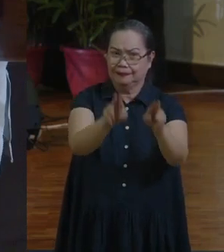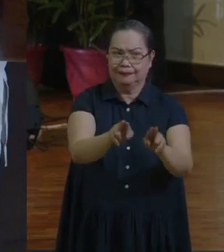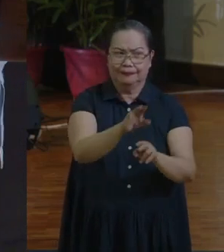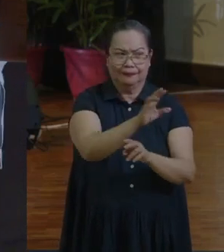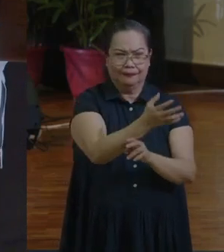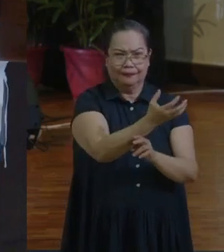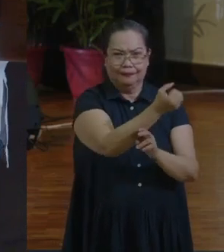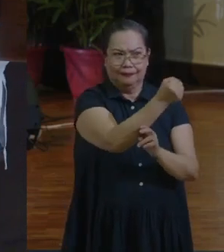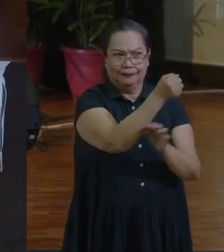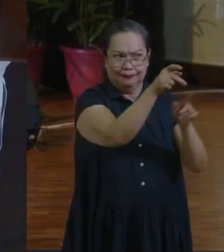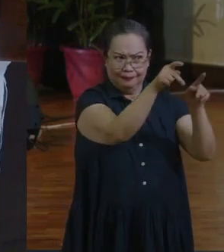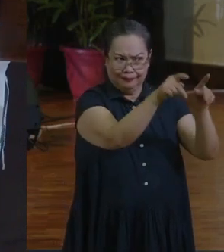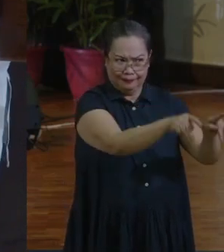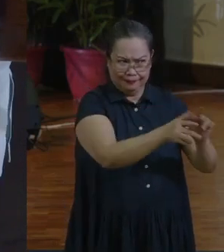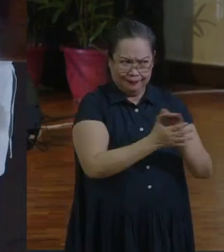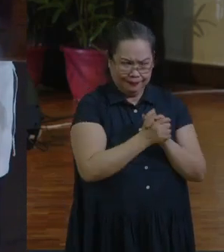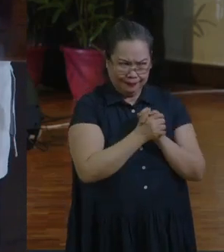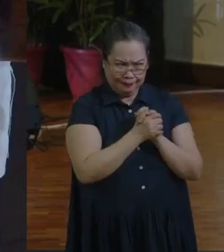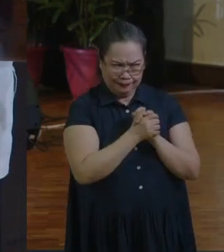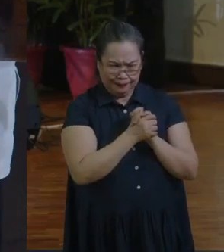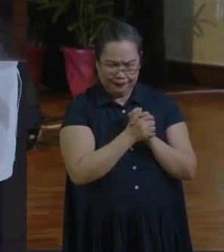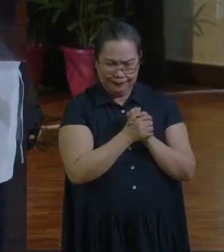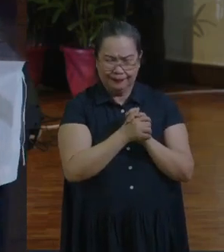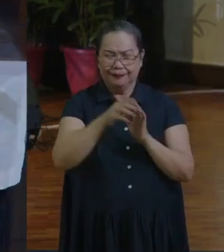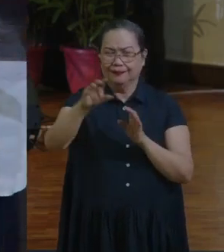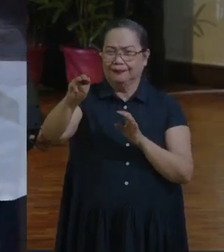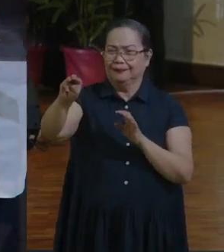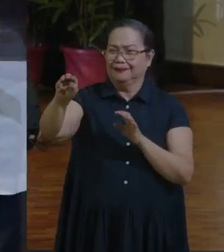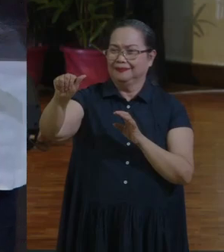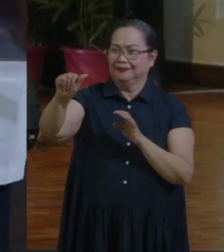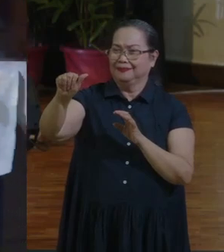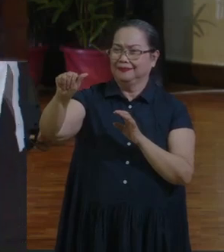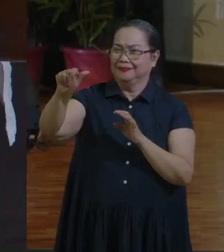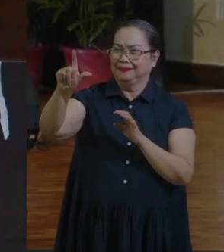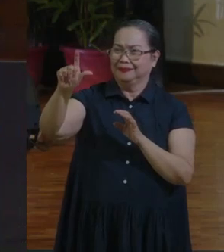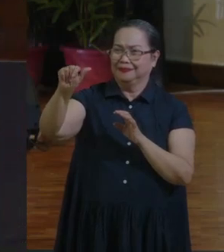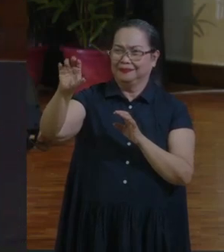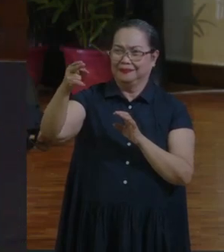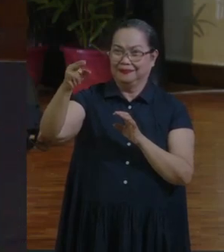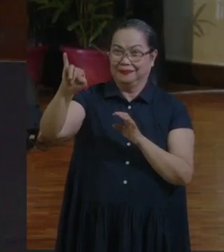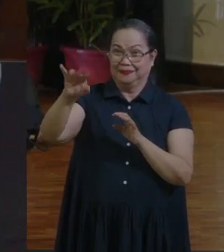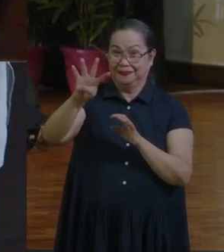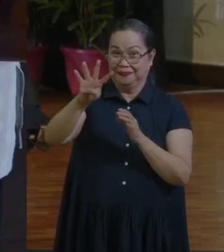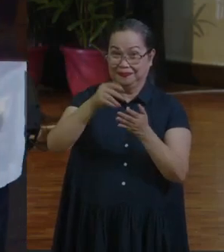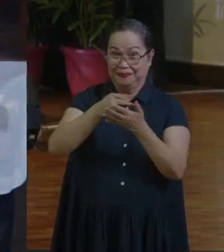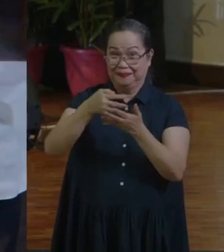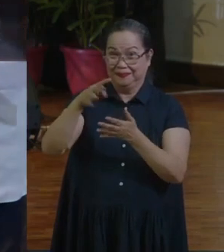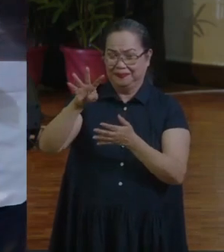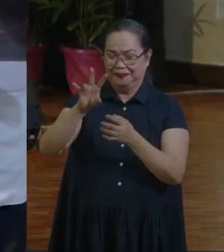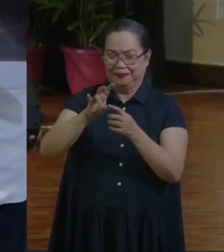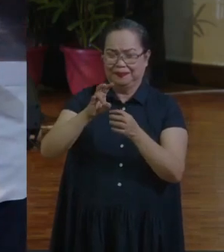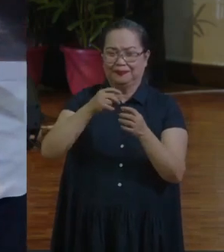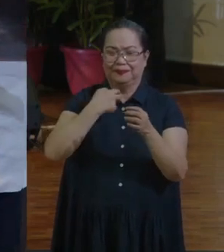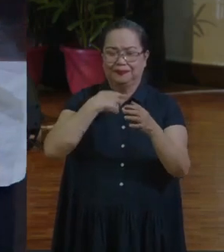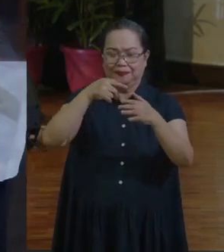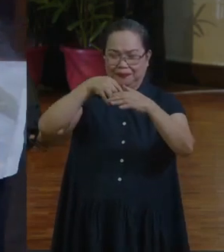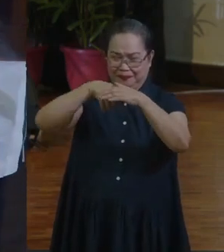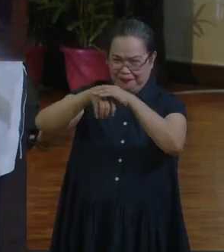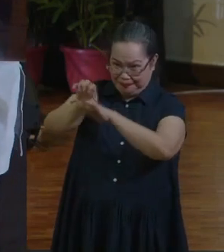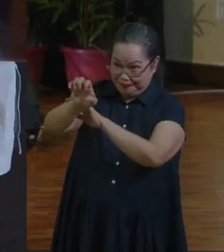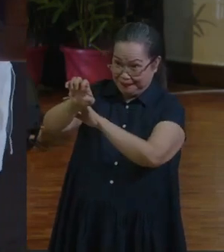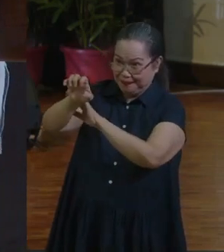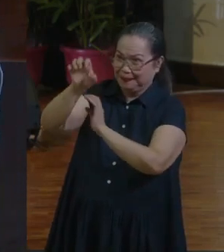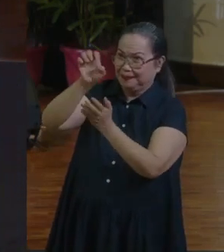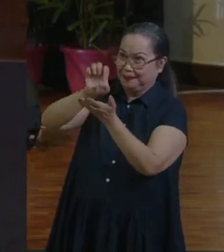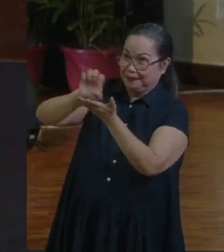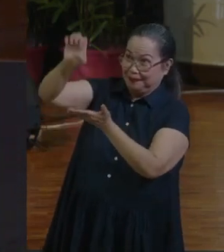kanyang sariling katauhan. Sabi sa Malachi 4 verses 5 to 6, "Behold, I will send you Elijah the prophet before